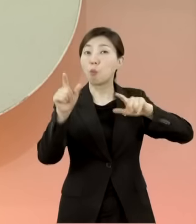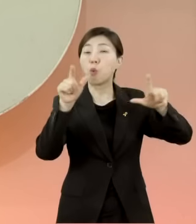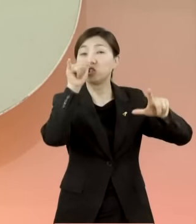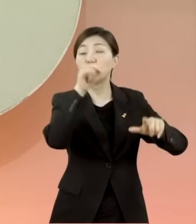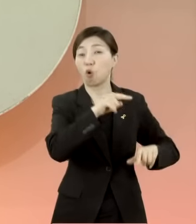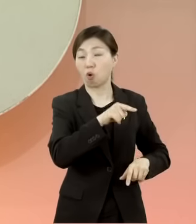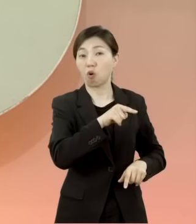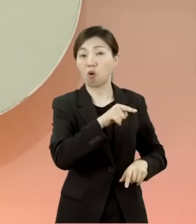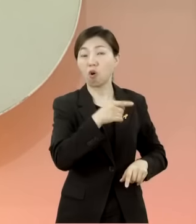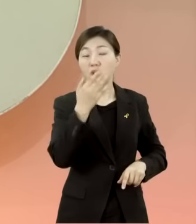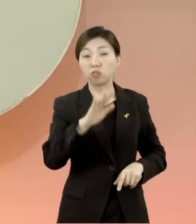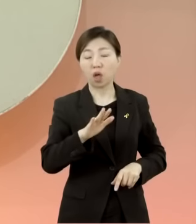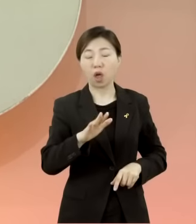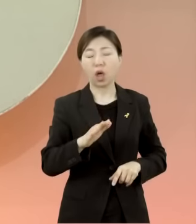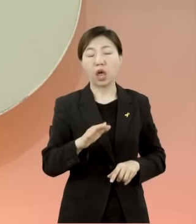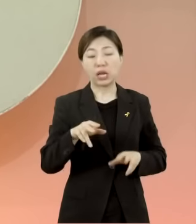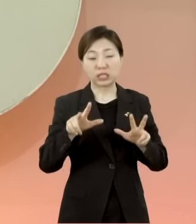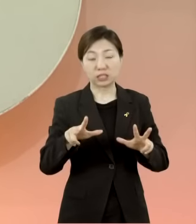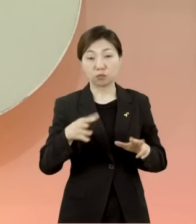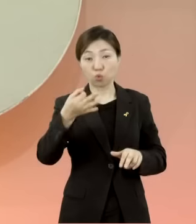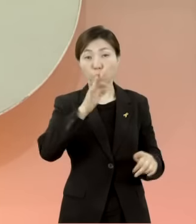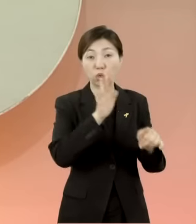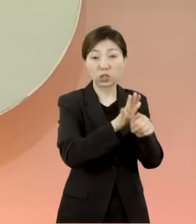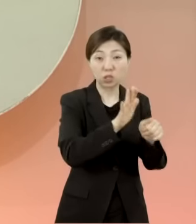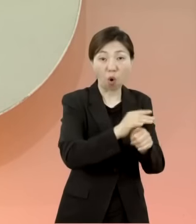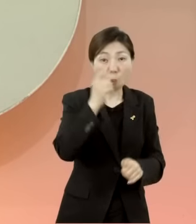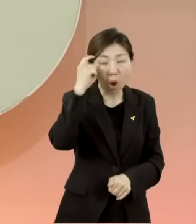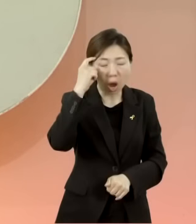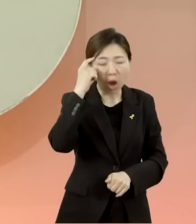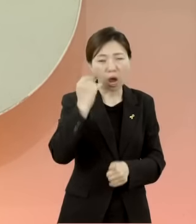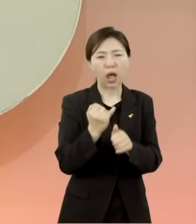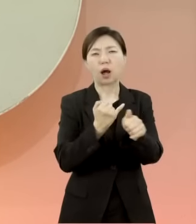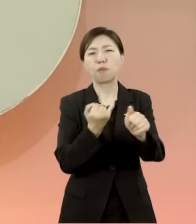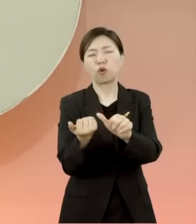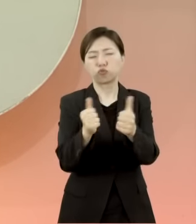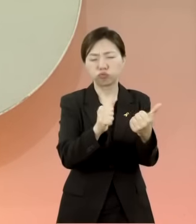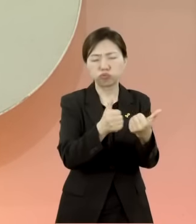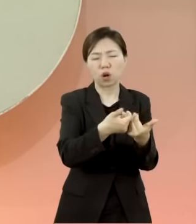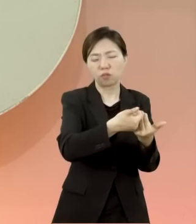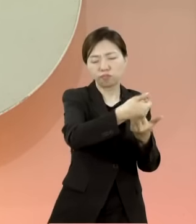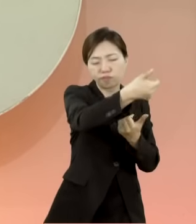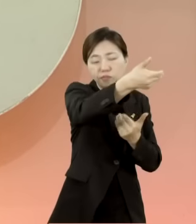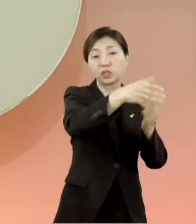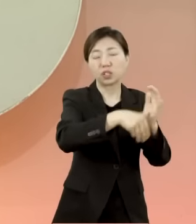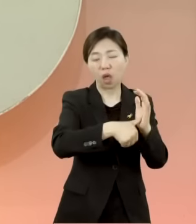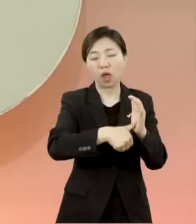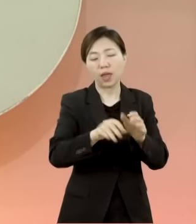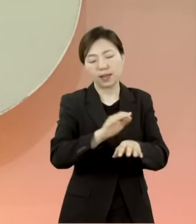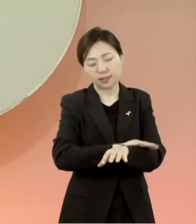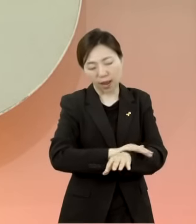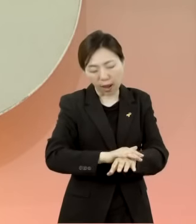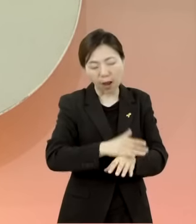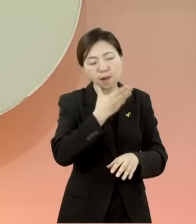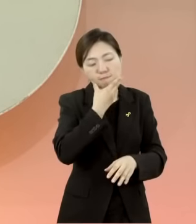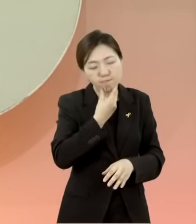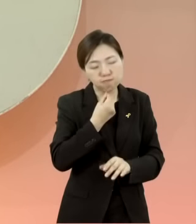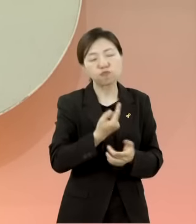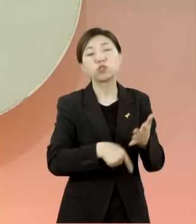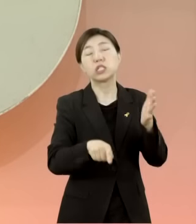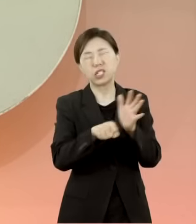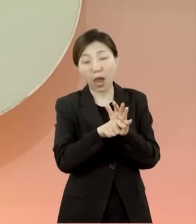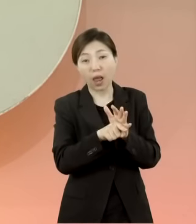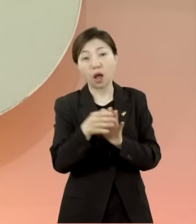남편의 왕생을 위해서 남편의 명복을 위해서 불쌍한 그 관세 보살님 조각상에